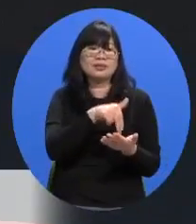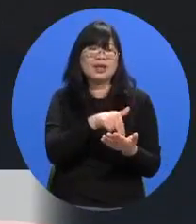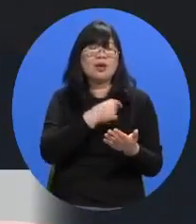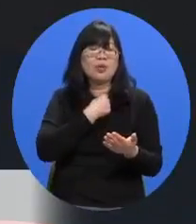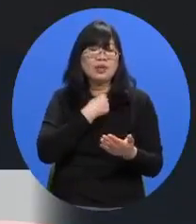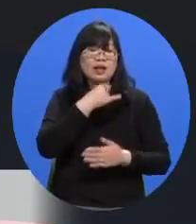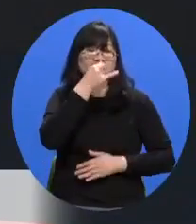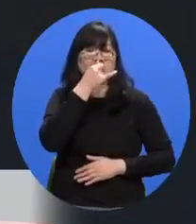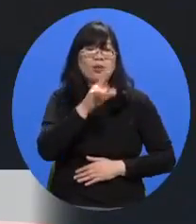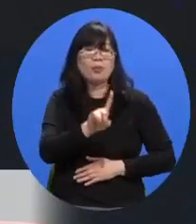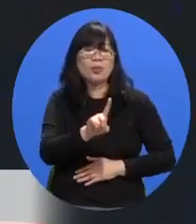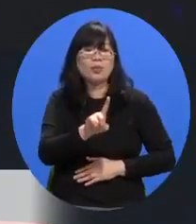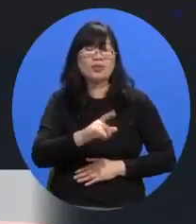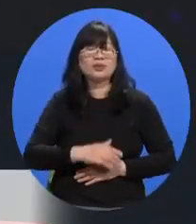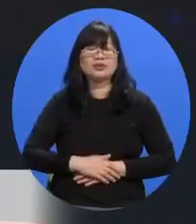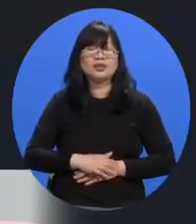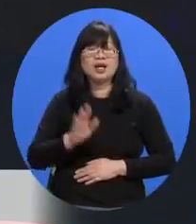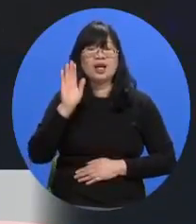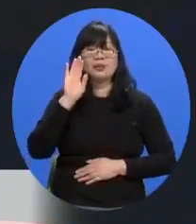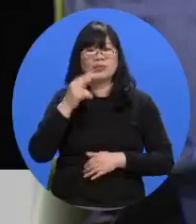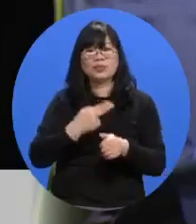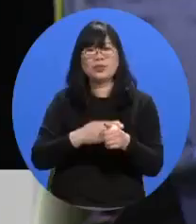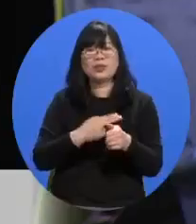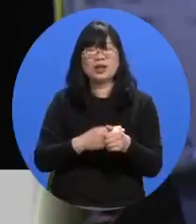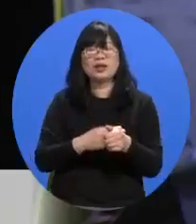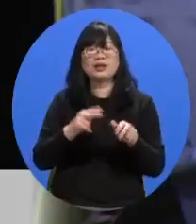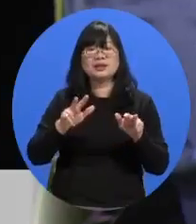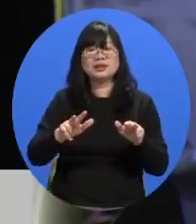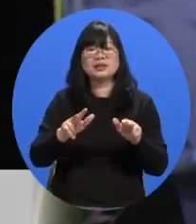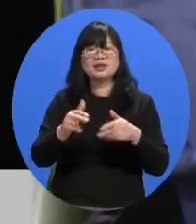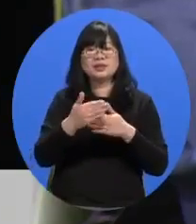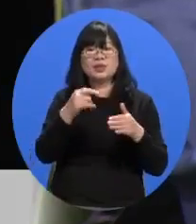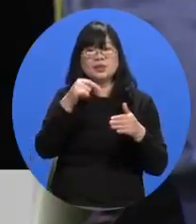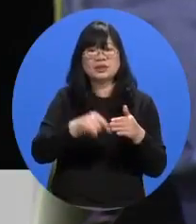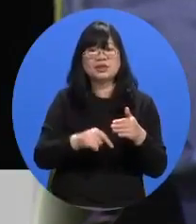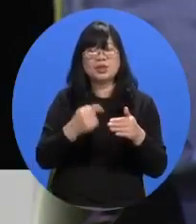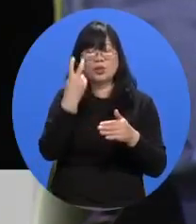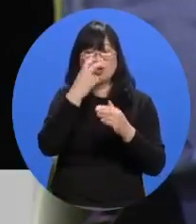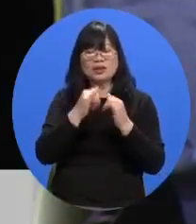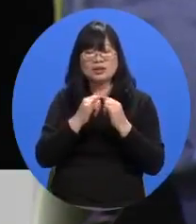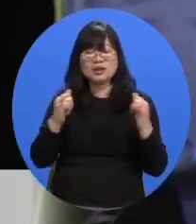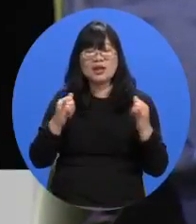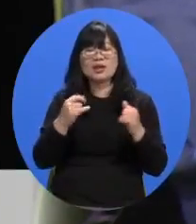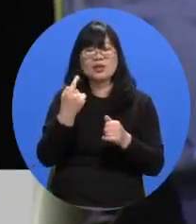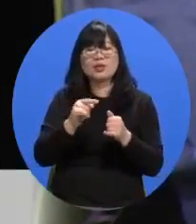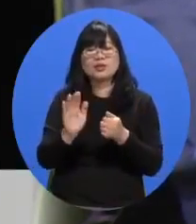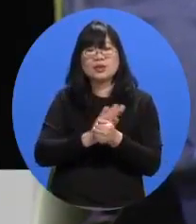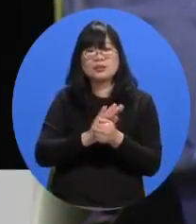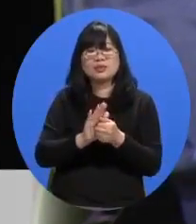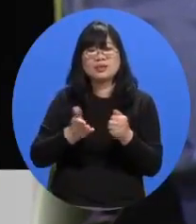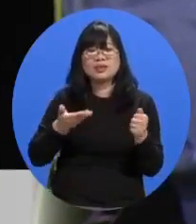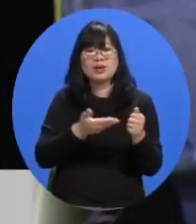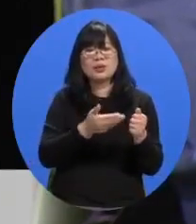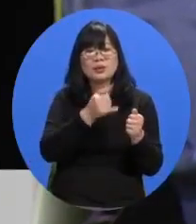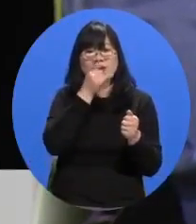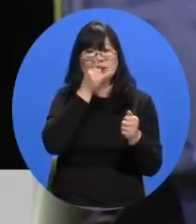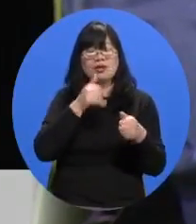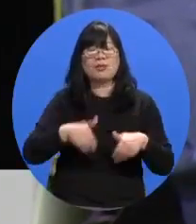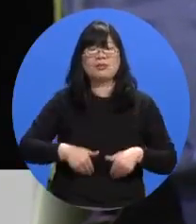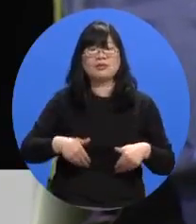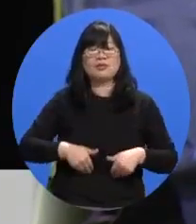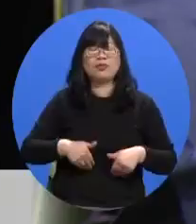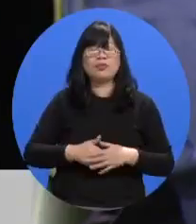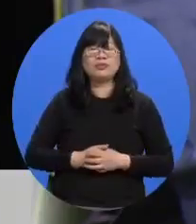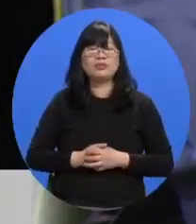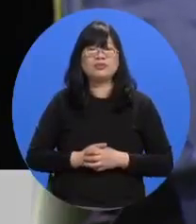있을까요? 앞으로 교사는 사실 교실의 관리자나 교육 서비스의 제공자가 되어야 한다고 생각합니다.